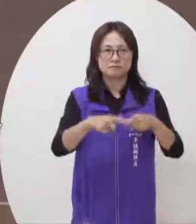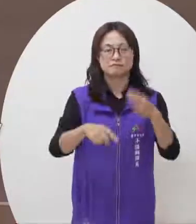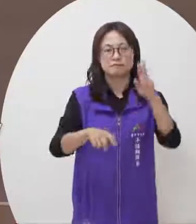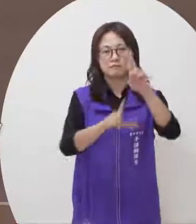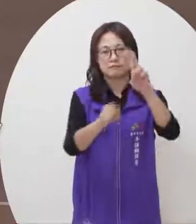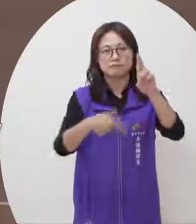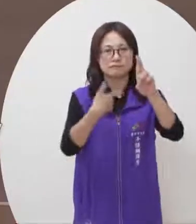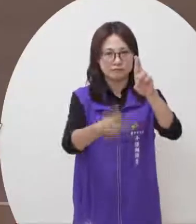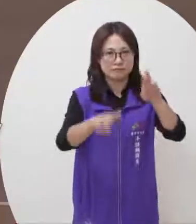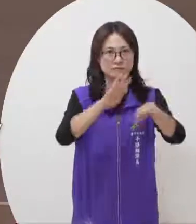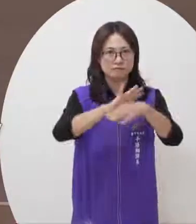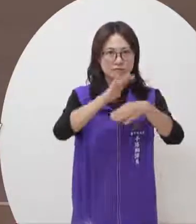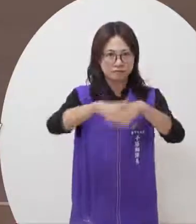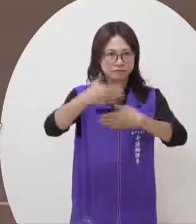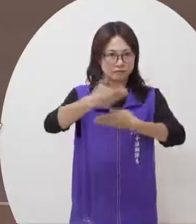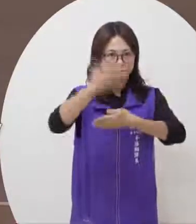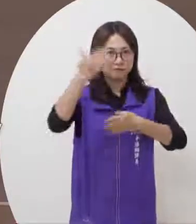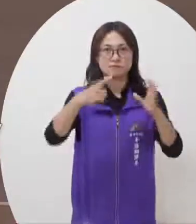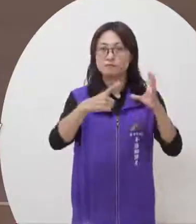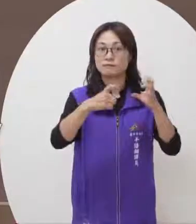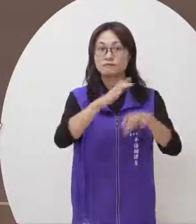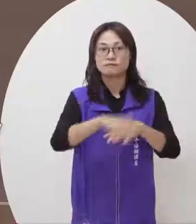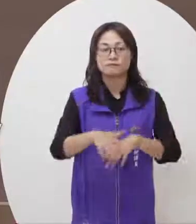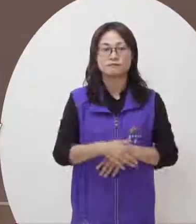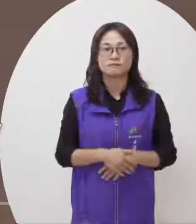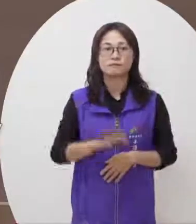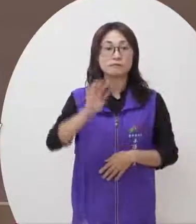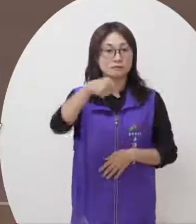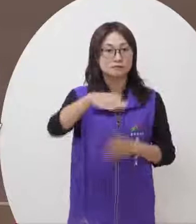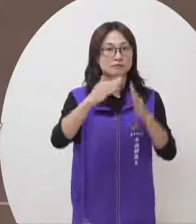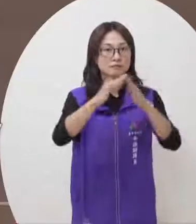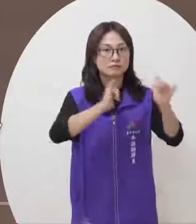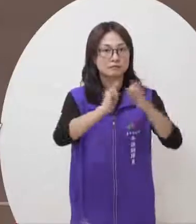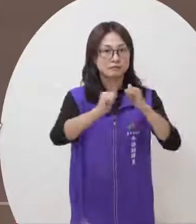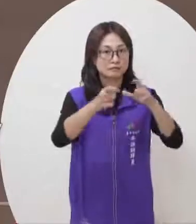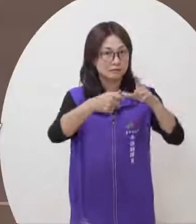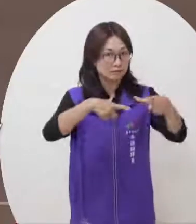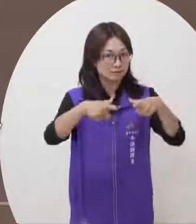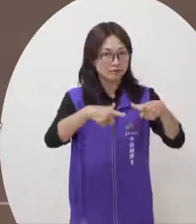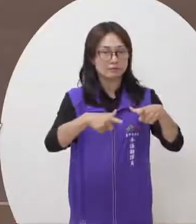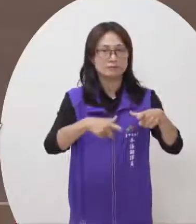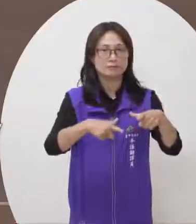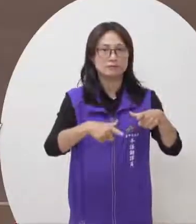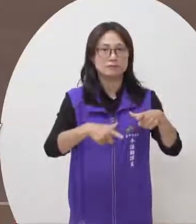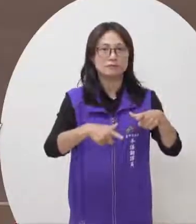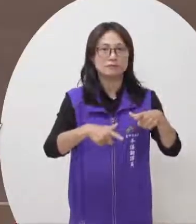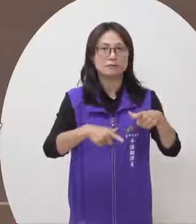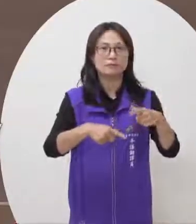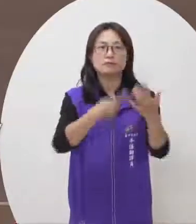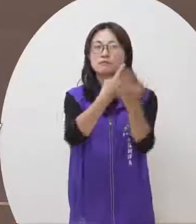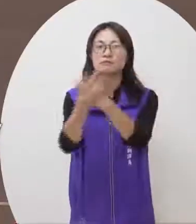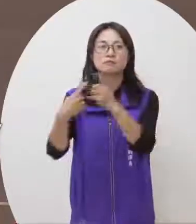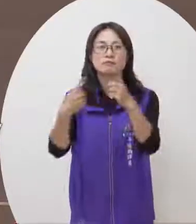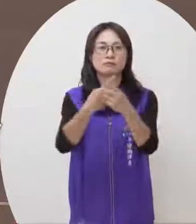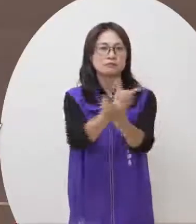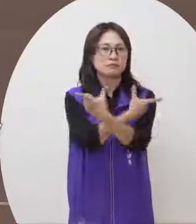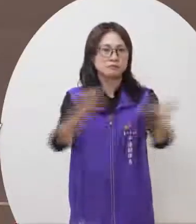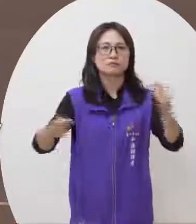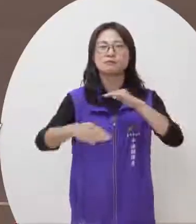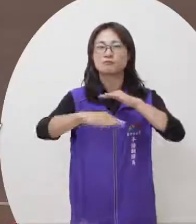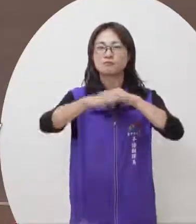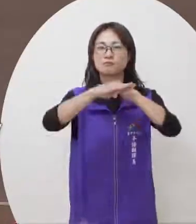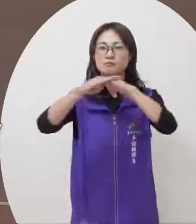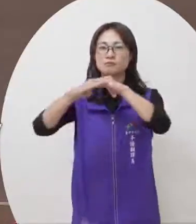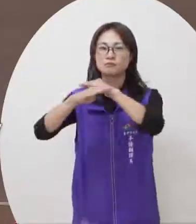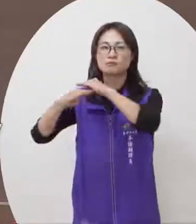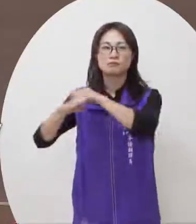欢迎大家参加。但是因为这是市民公园，大家一律平等，所以我们整个邀请没有